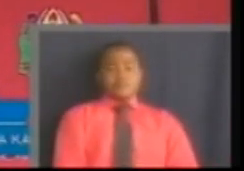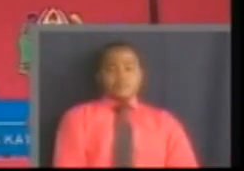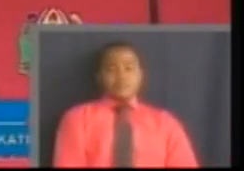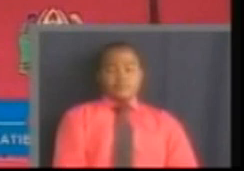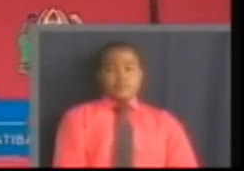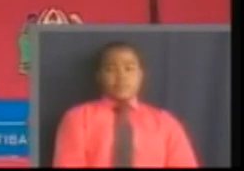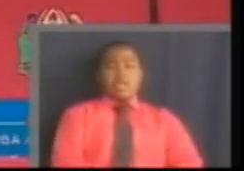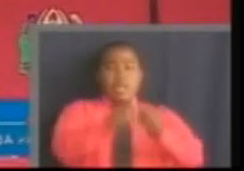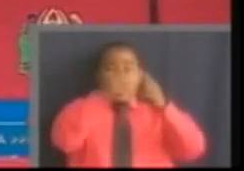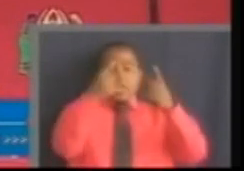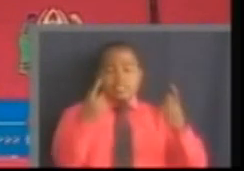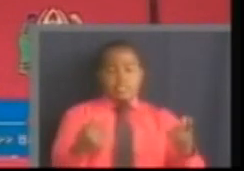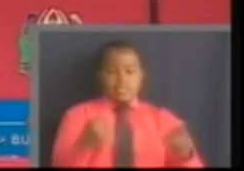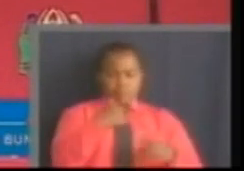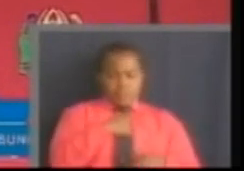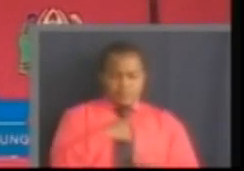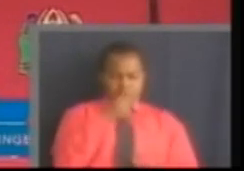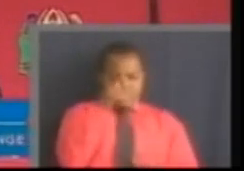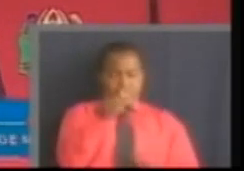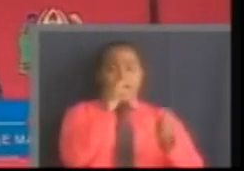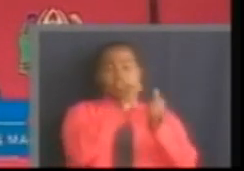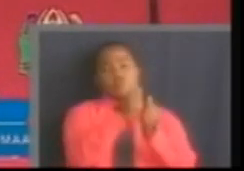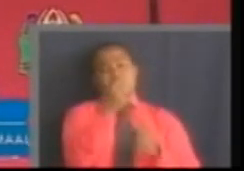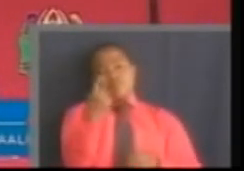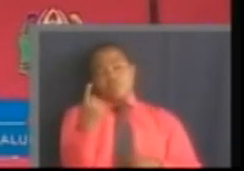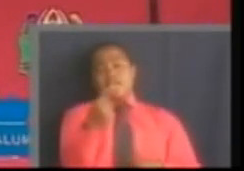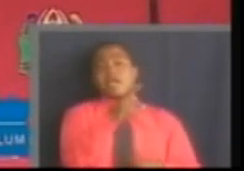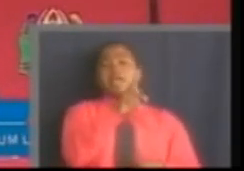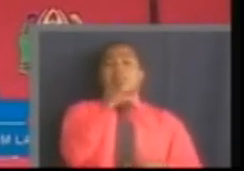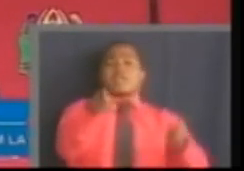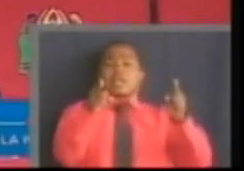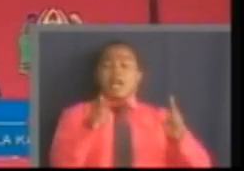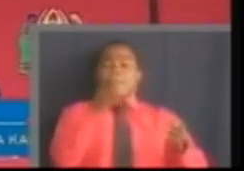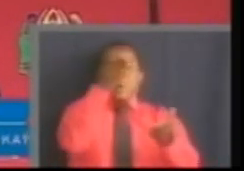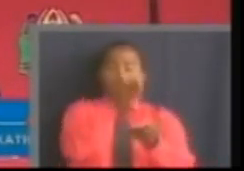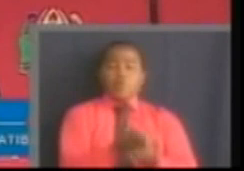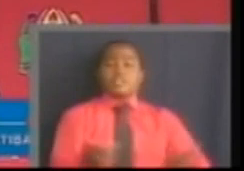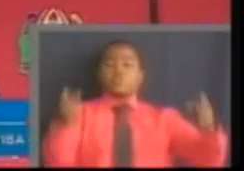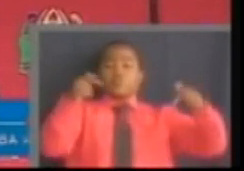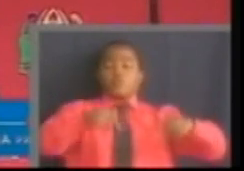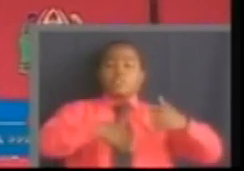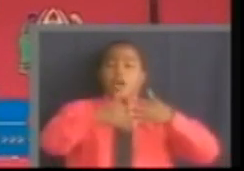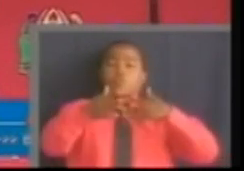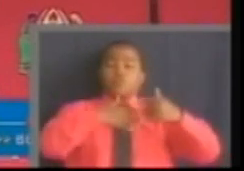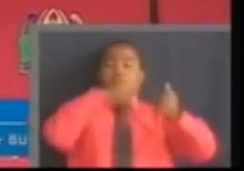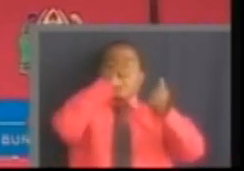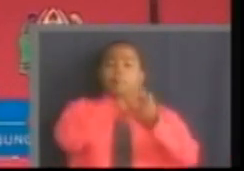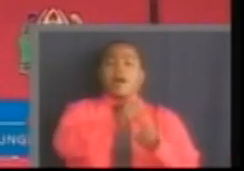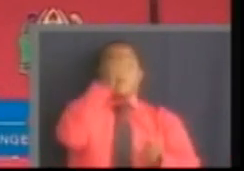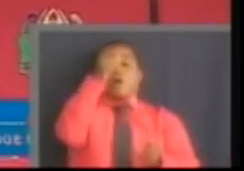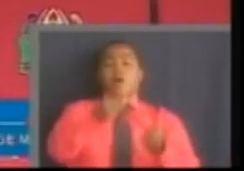Lakini ninalo angalizo ambalo kama kweli tumekuja kwa ajili ya kufanya yale ambayo wananchi wanategemea